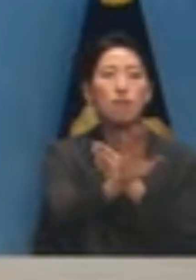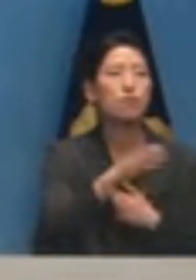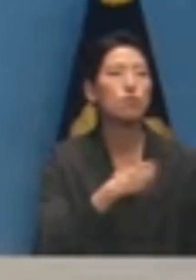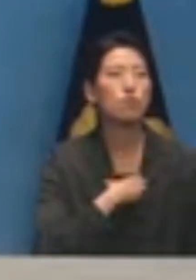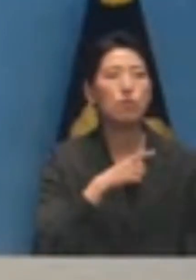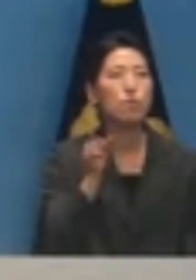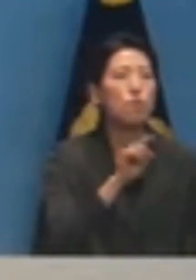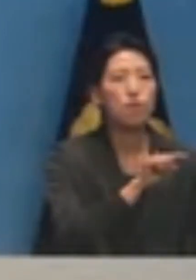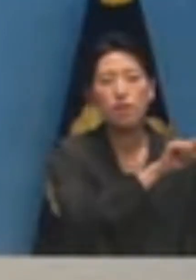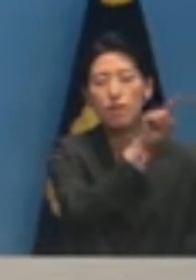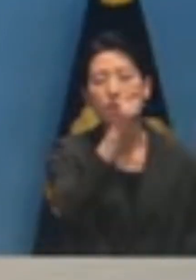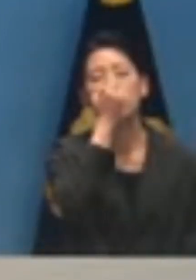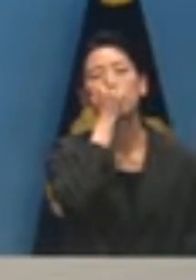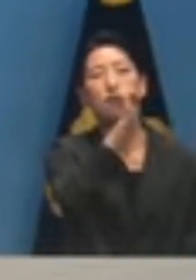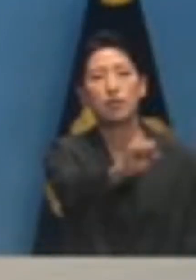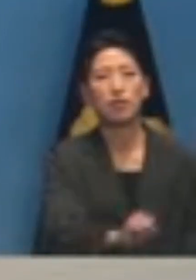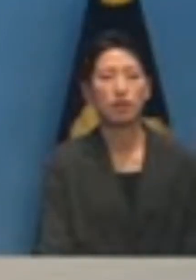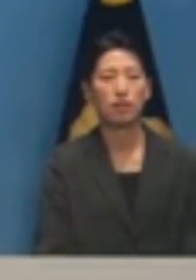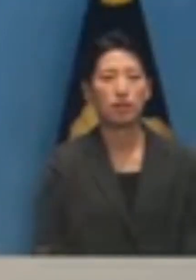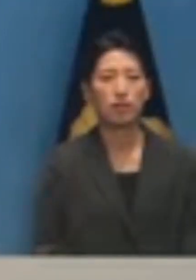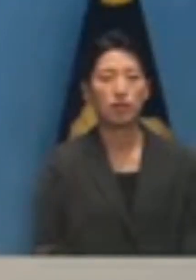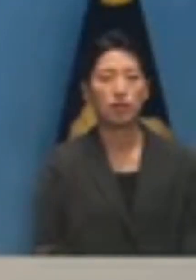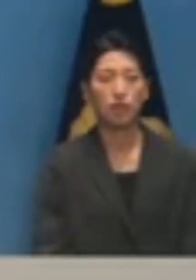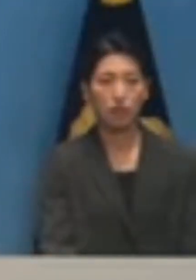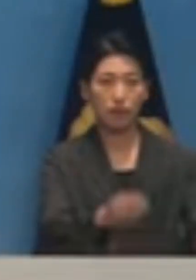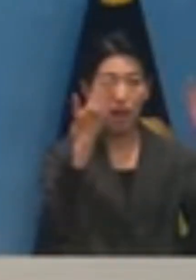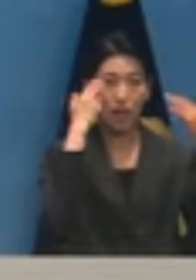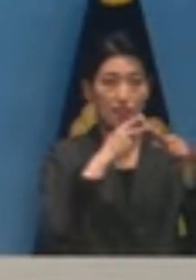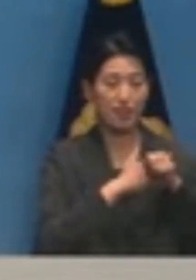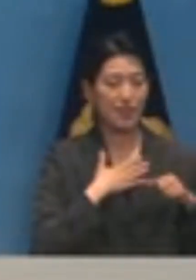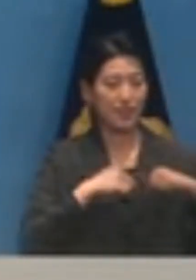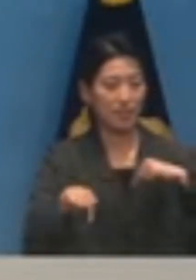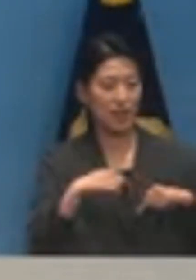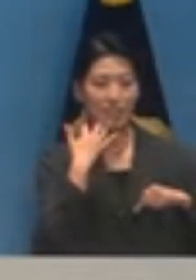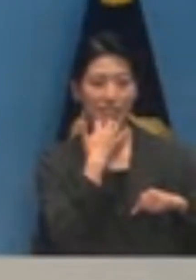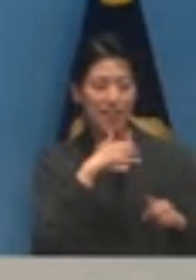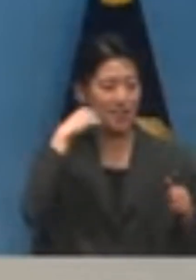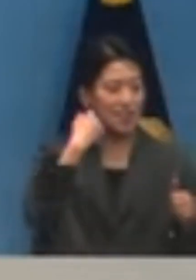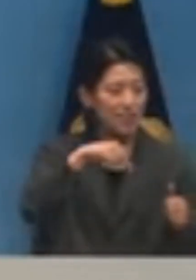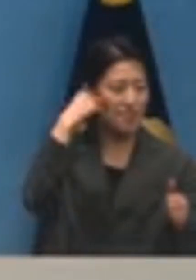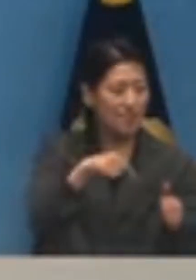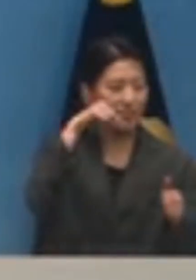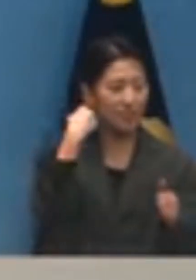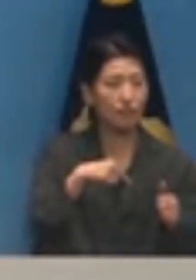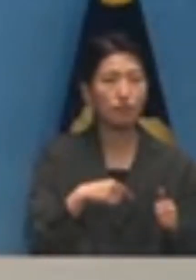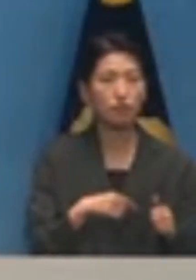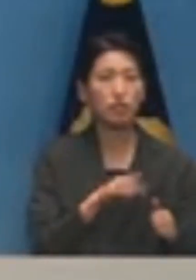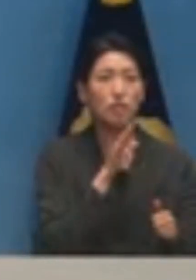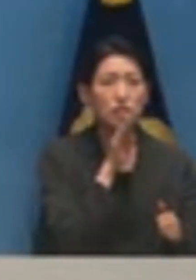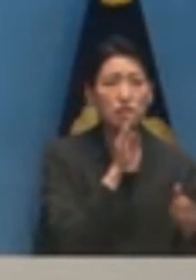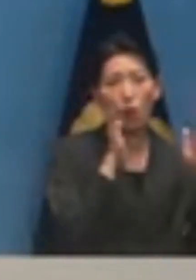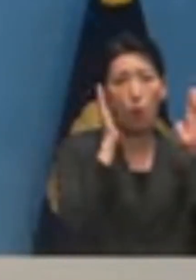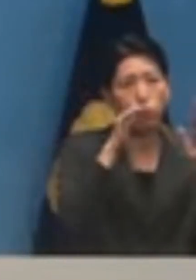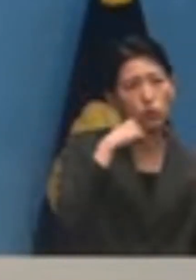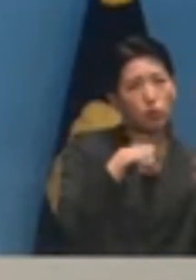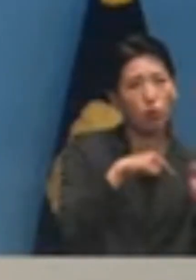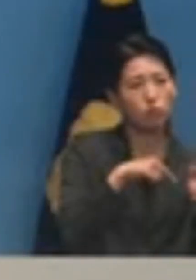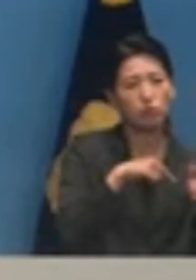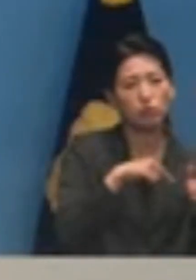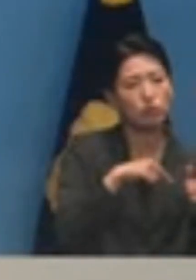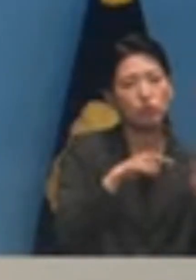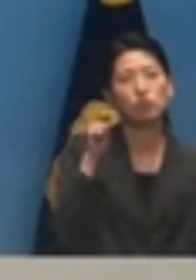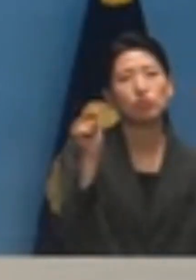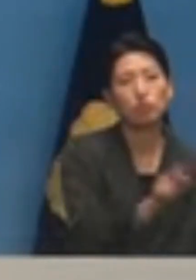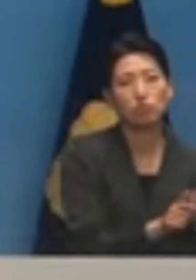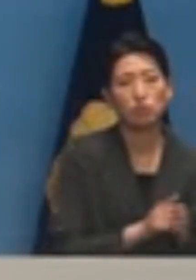뻔합니다. 교사는 정치적 발언을 해대며 본연의 업무인 수업에 집중하지 않을 것이고 학생은 눈치를